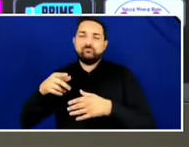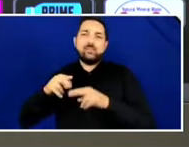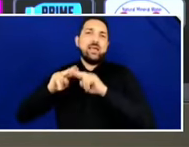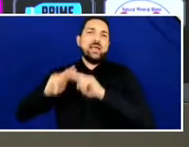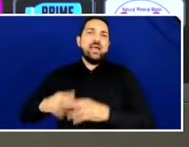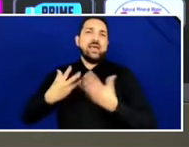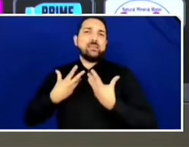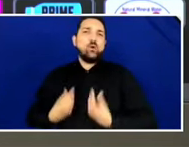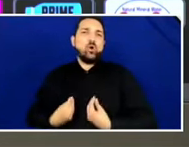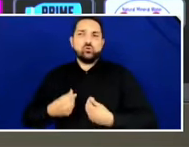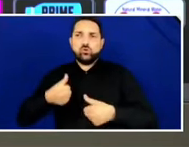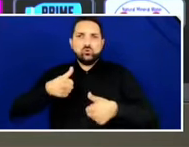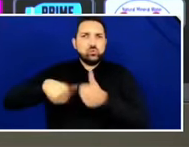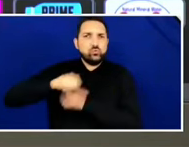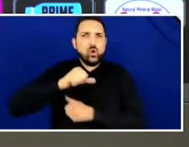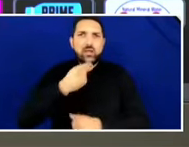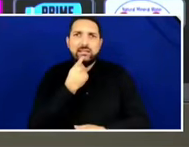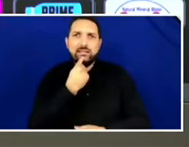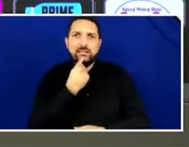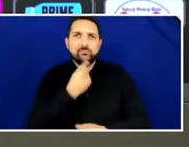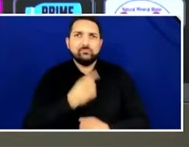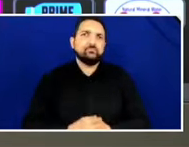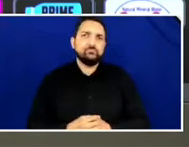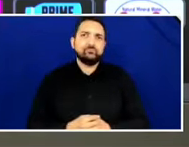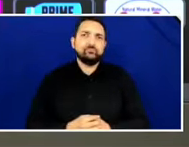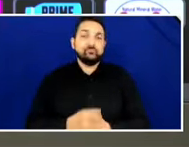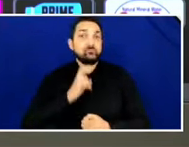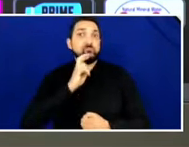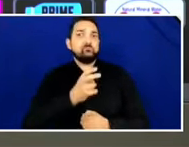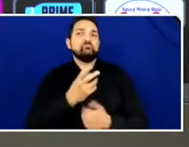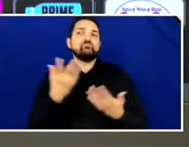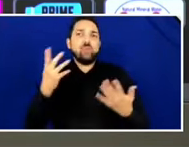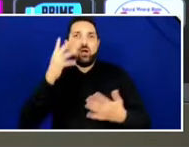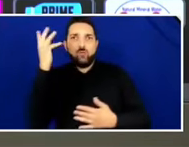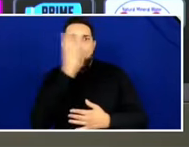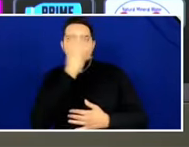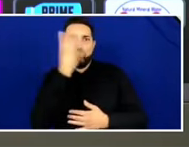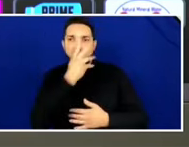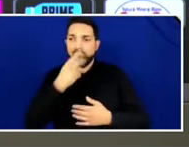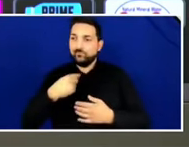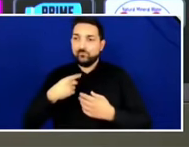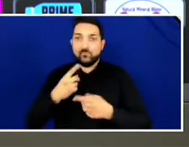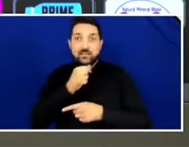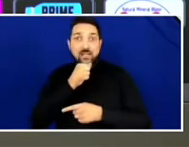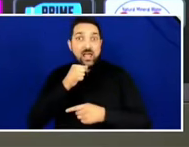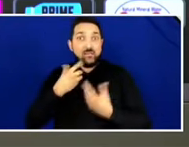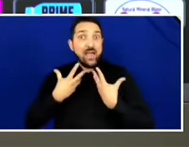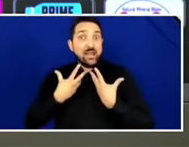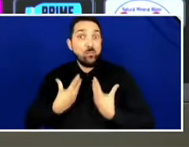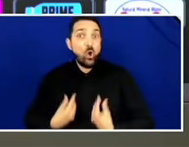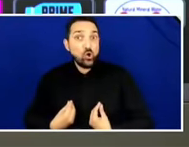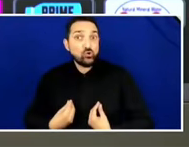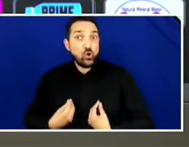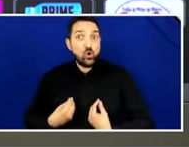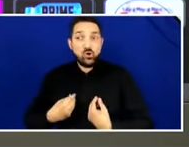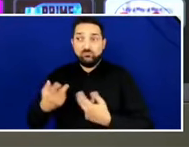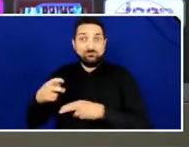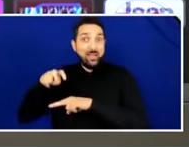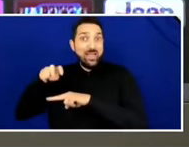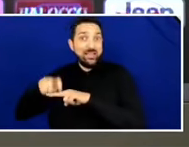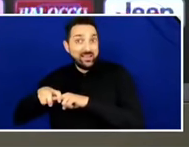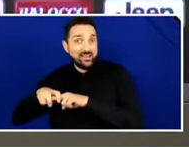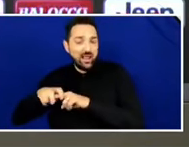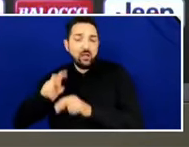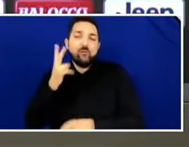Riposerà quando Riposerà vedremo il momento e la partita che affronteremo E cosa abbiamo